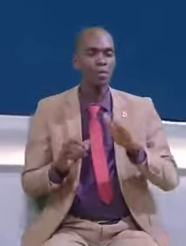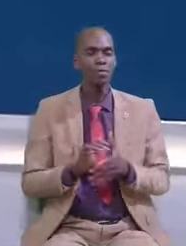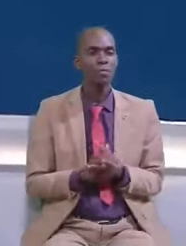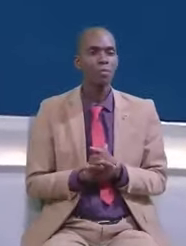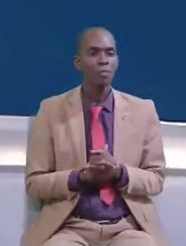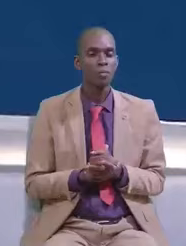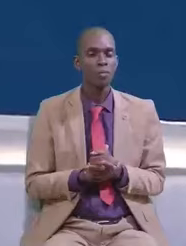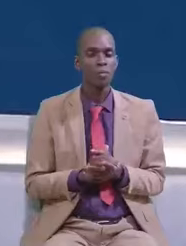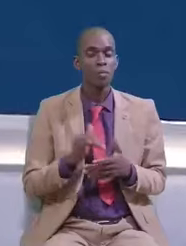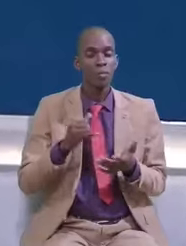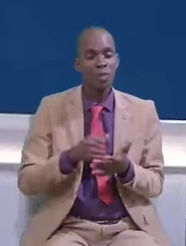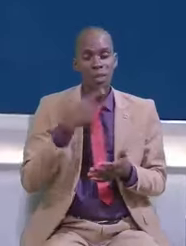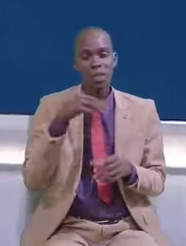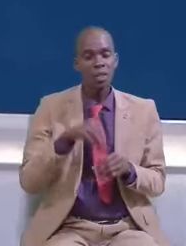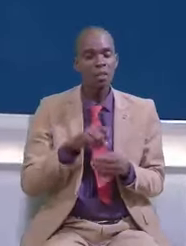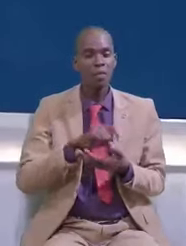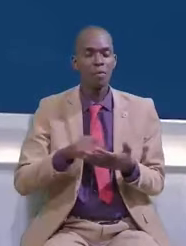Verset 5 dit: